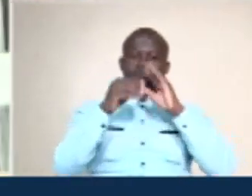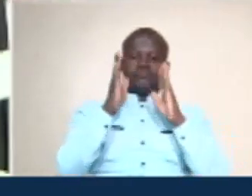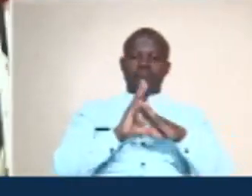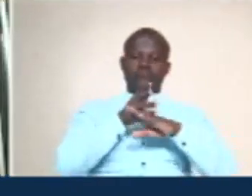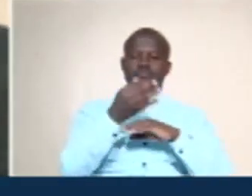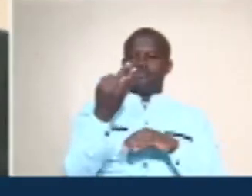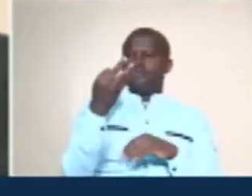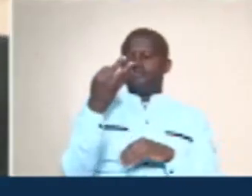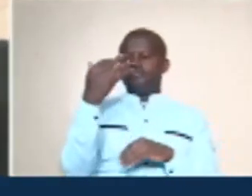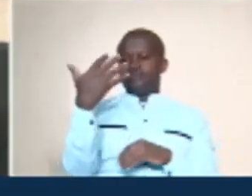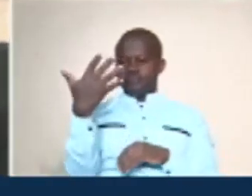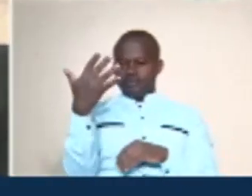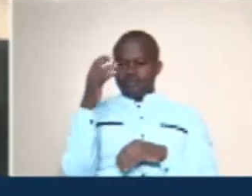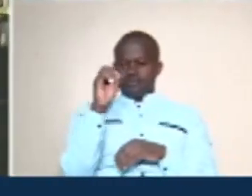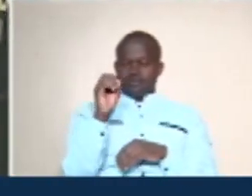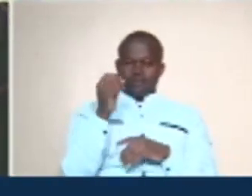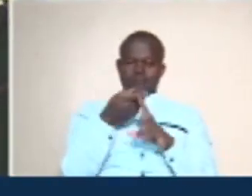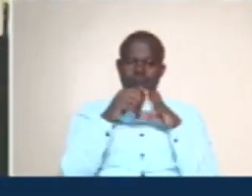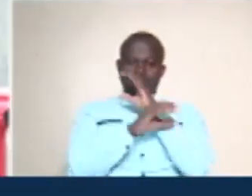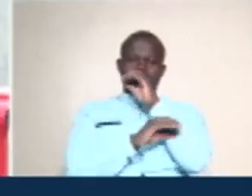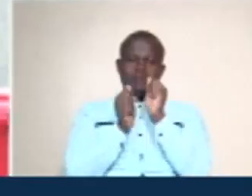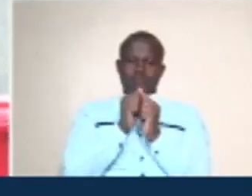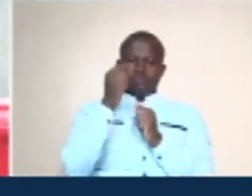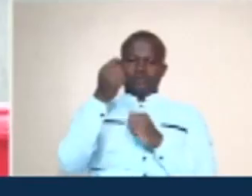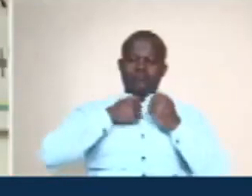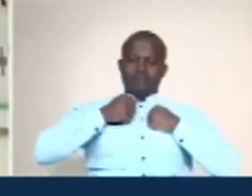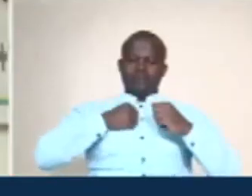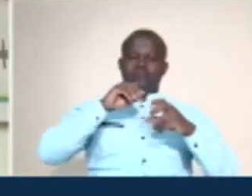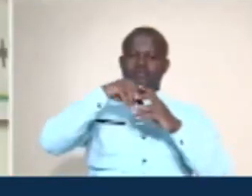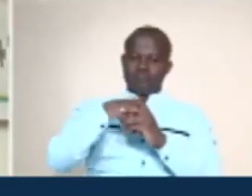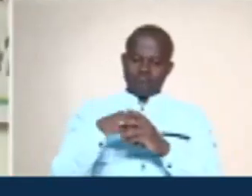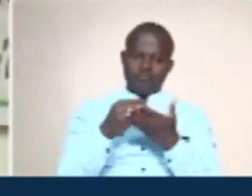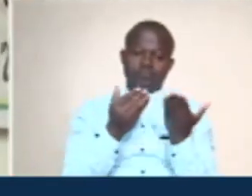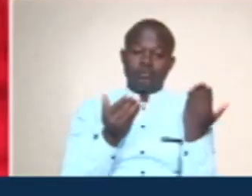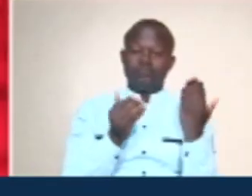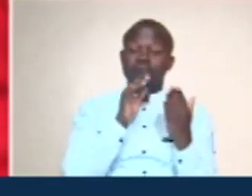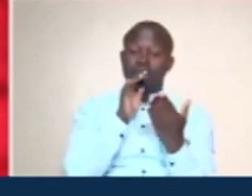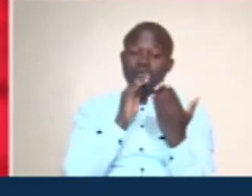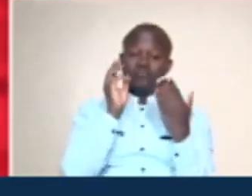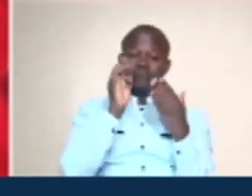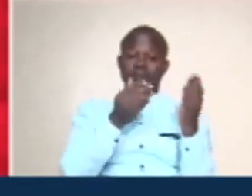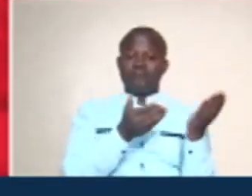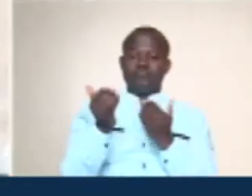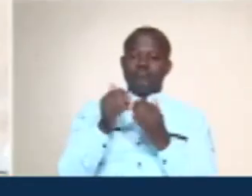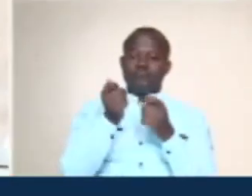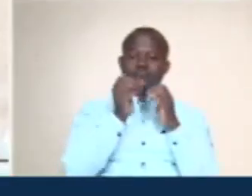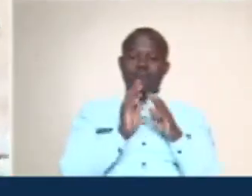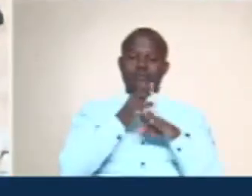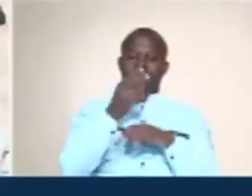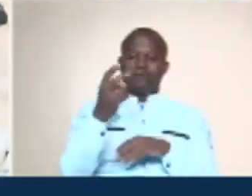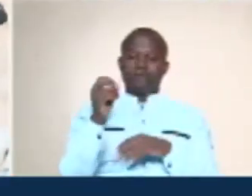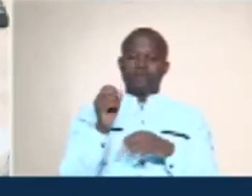barenga 350 baturutse mu bihugu 11 n'u Rwanda rurimo, hakaba yitezwe kwakira abakiriya barenga